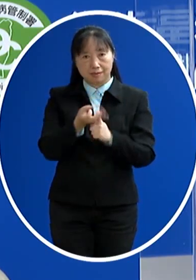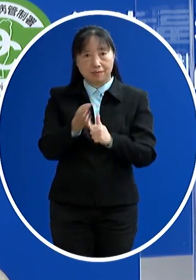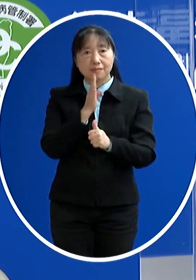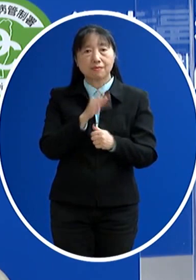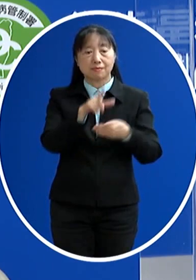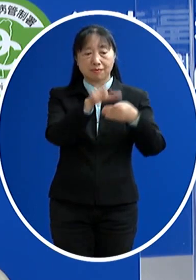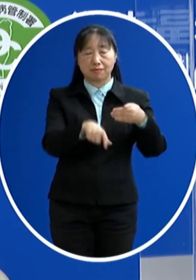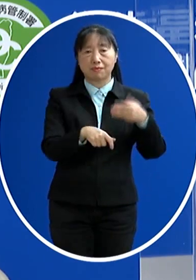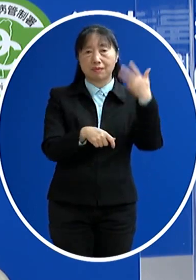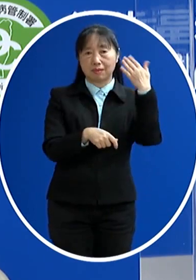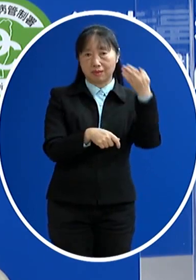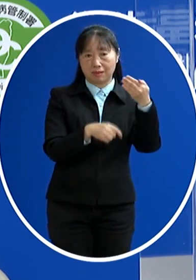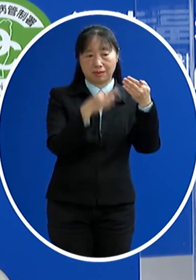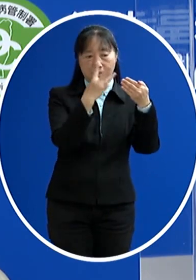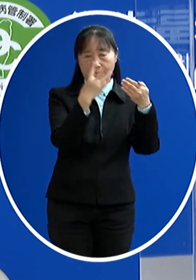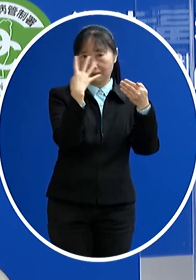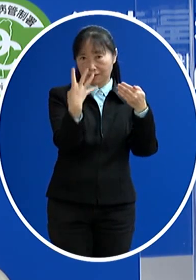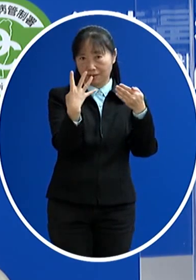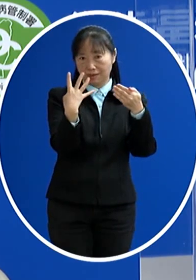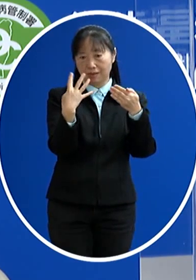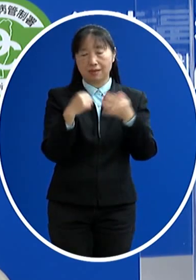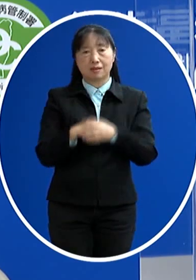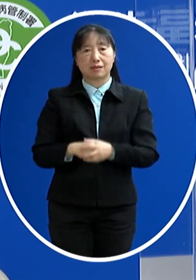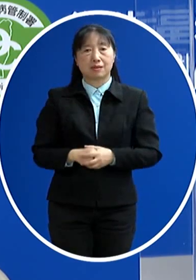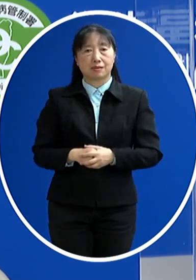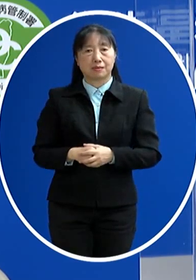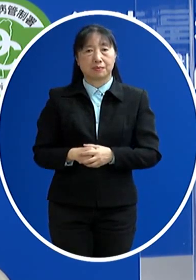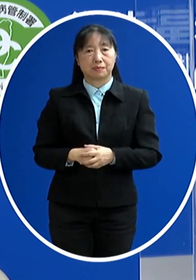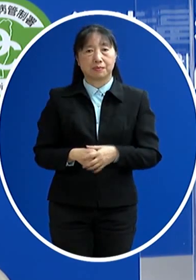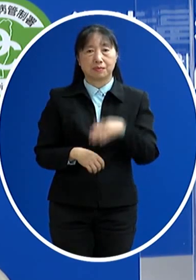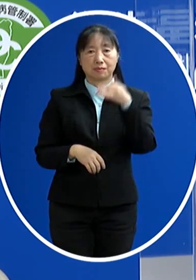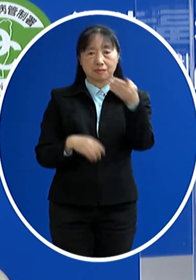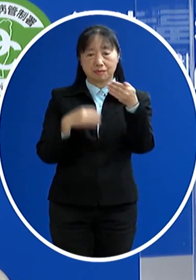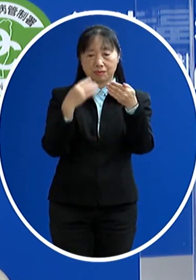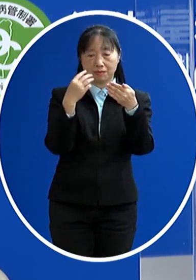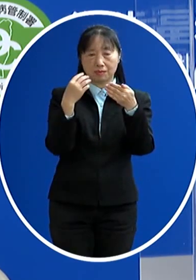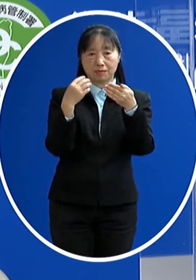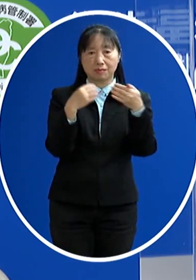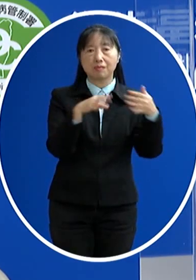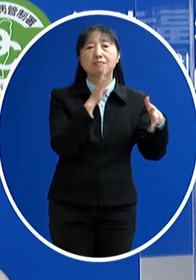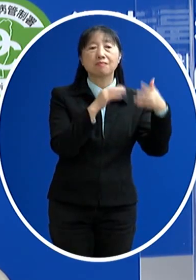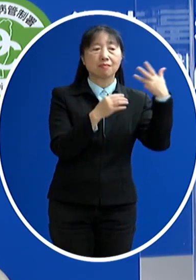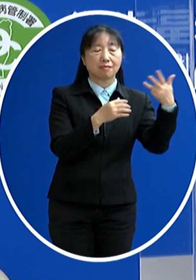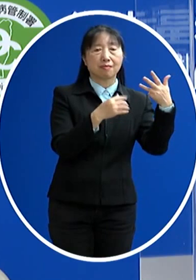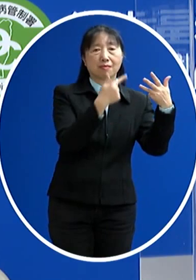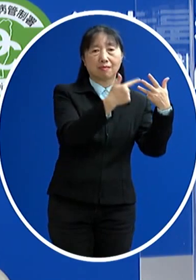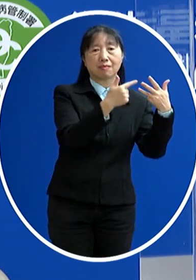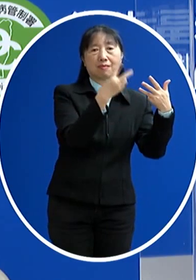案934，案934呢，它其实为案